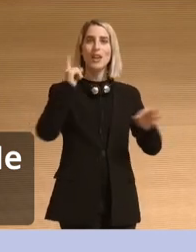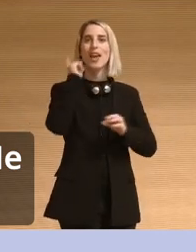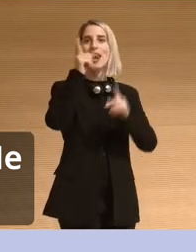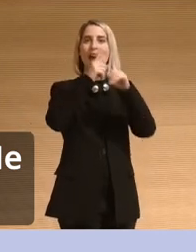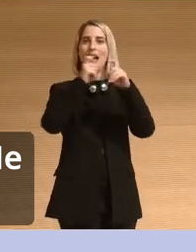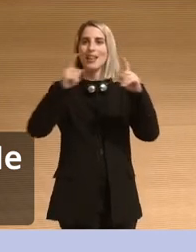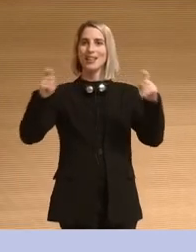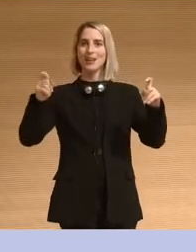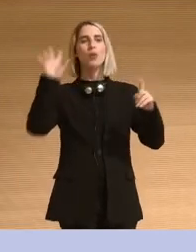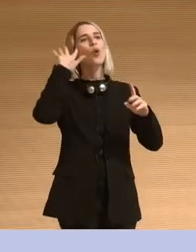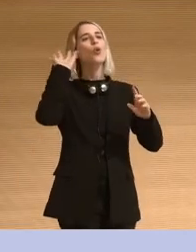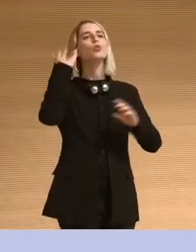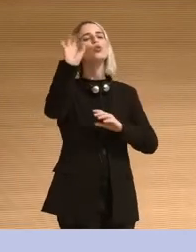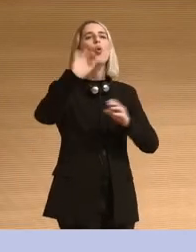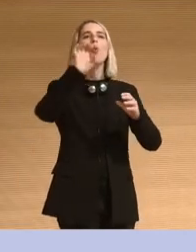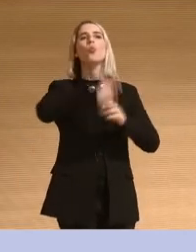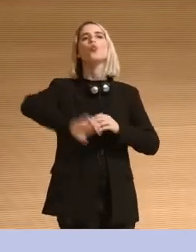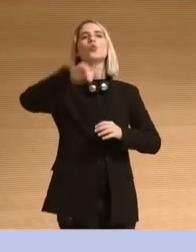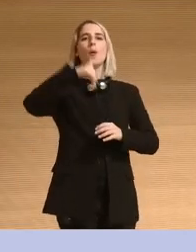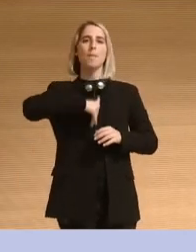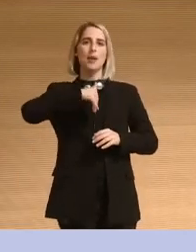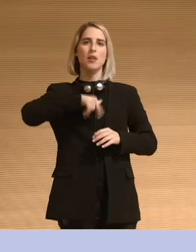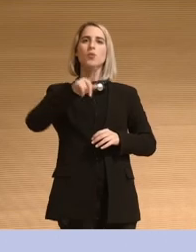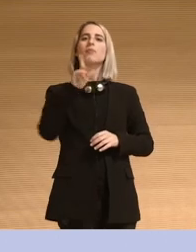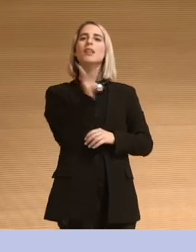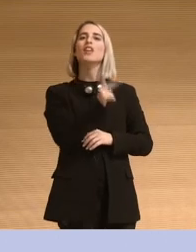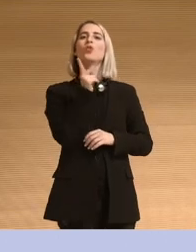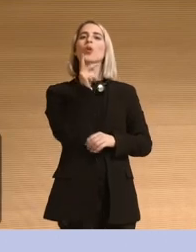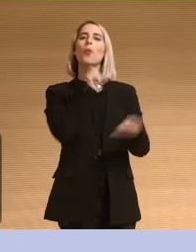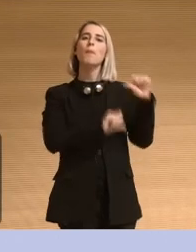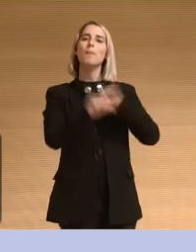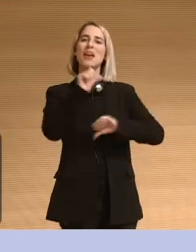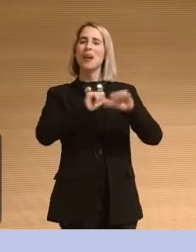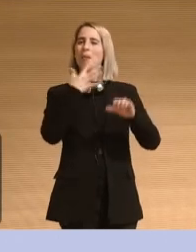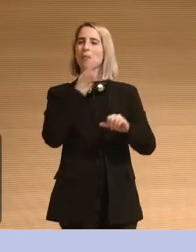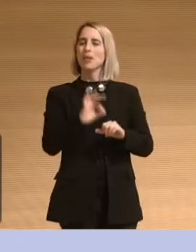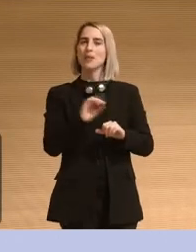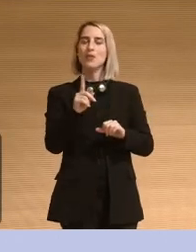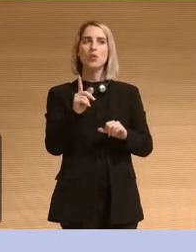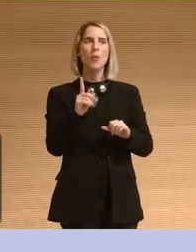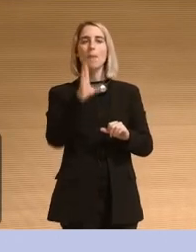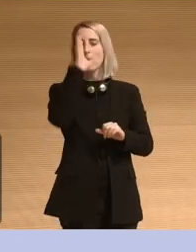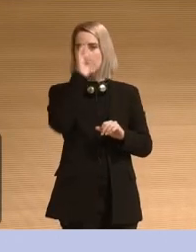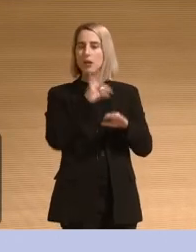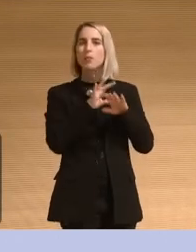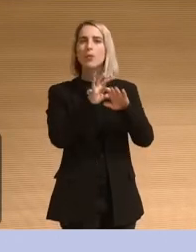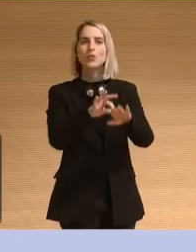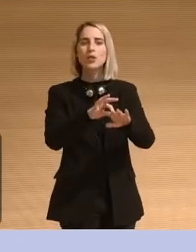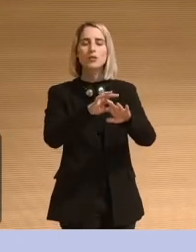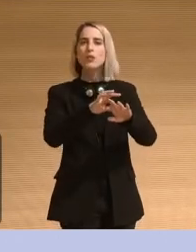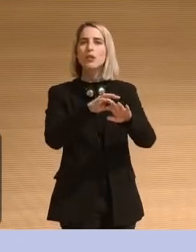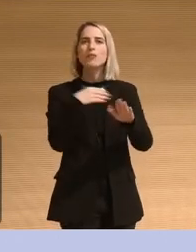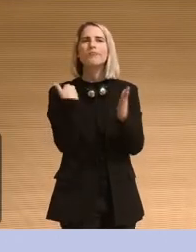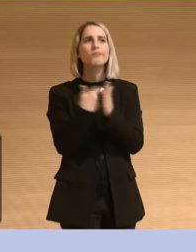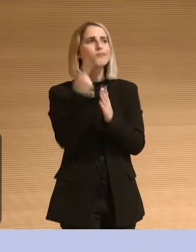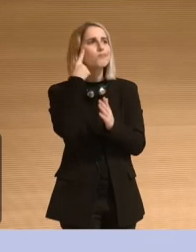The Museum Inside Me. Ήταν ένα κοινωνικό πείραμα, θα έλεγα, το οποίο μας οδήγησε πολύ σύντομα στην εξής διαπίστωση. Υπήρχε